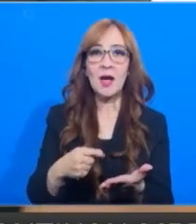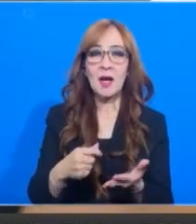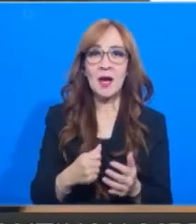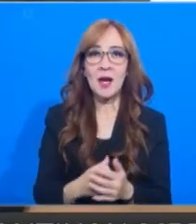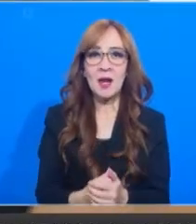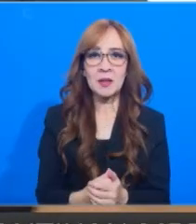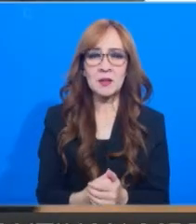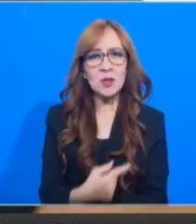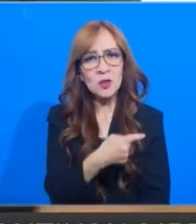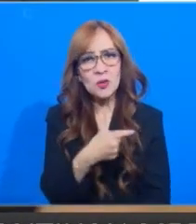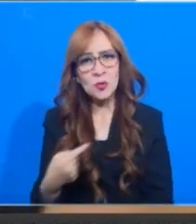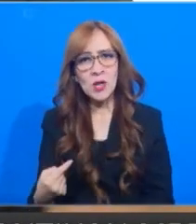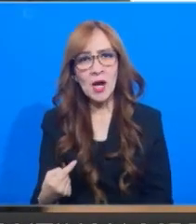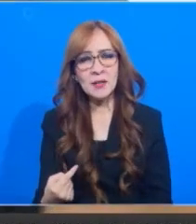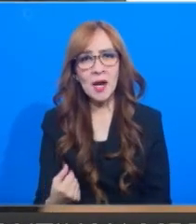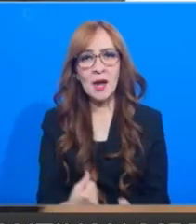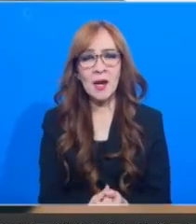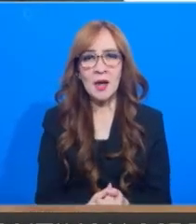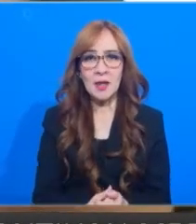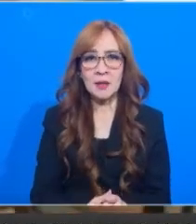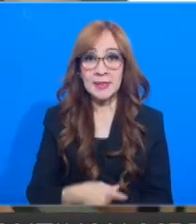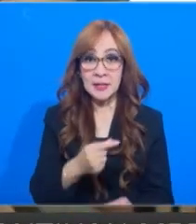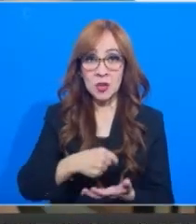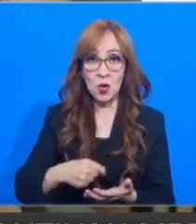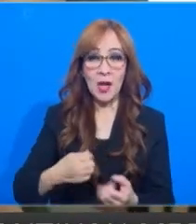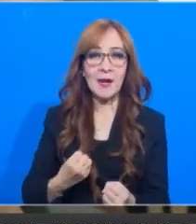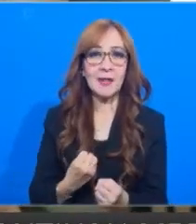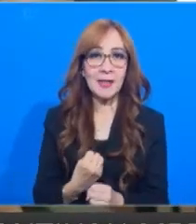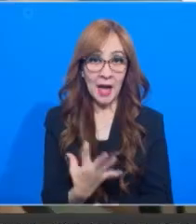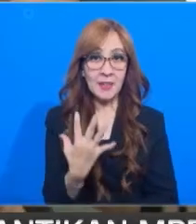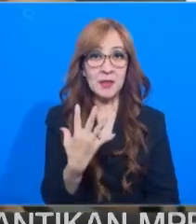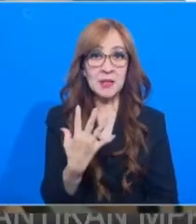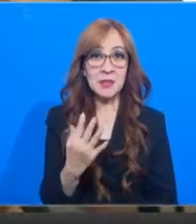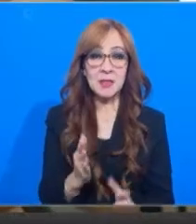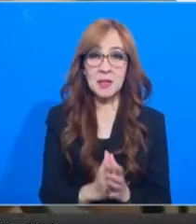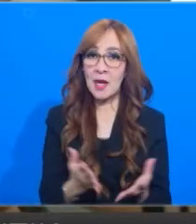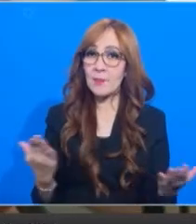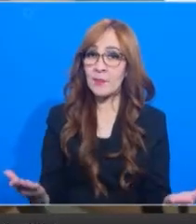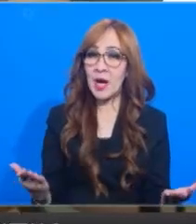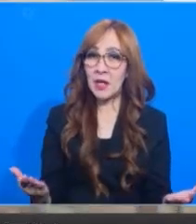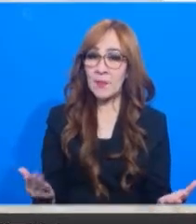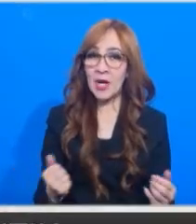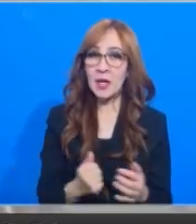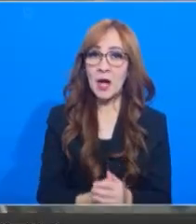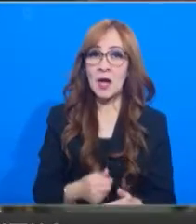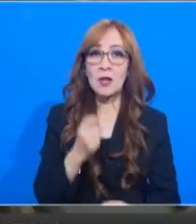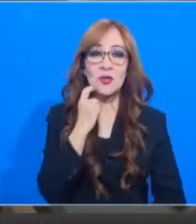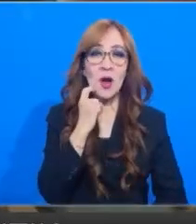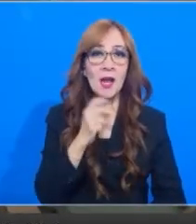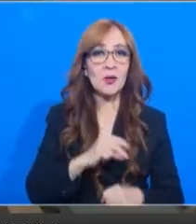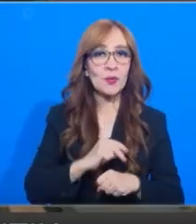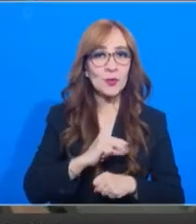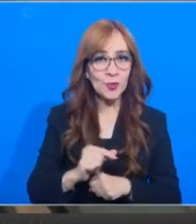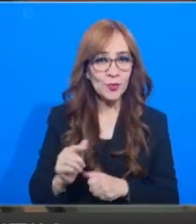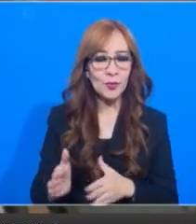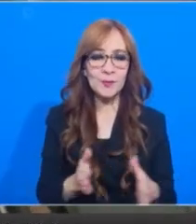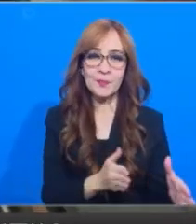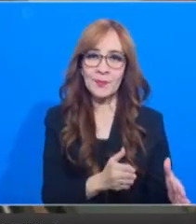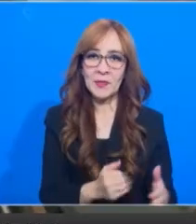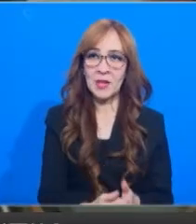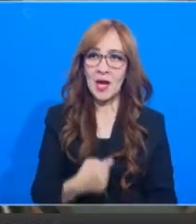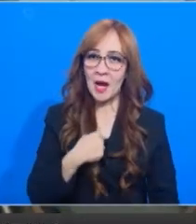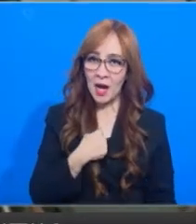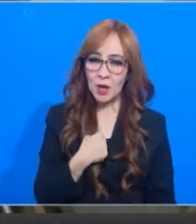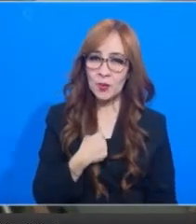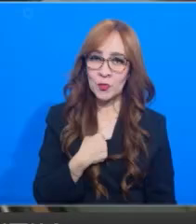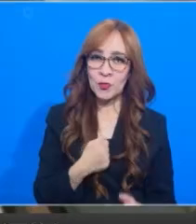beasiswa e Bagaimana guru honorer gitu sih yang kemarin saya banyak temui di D kalau aku sendiri Memang bidang aku